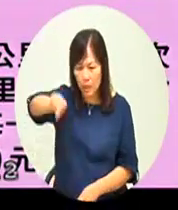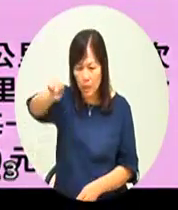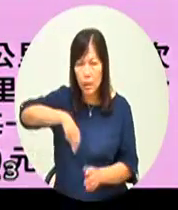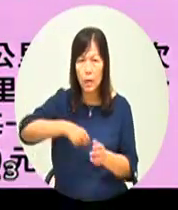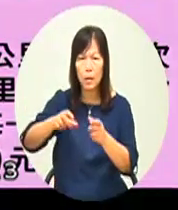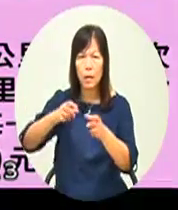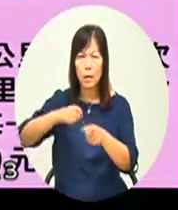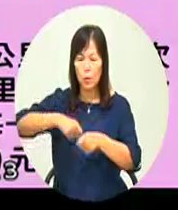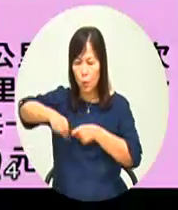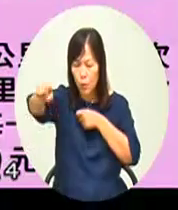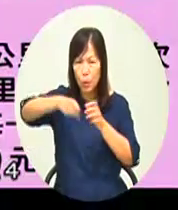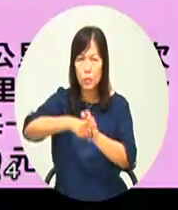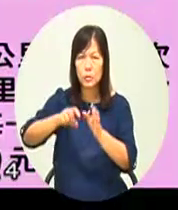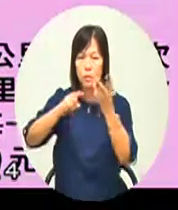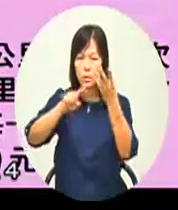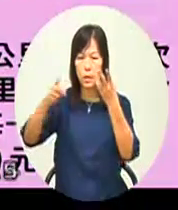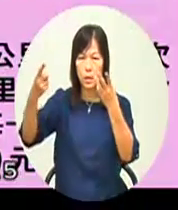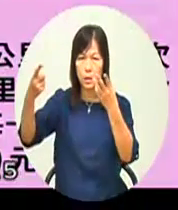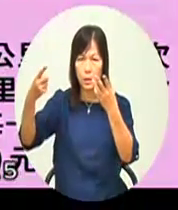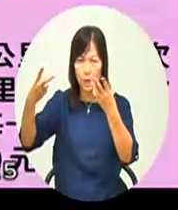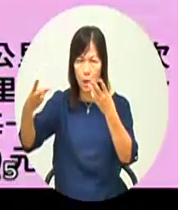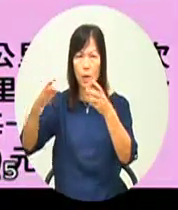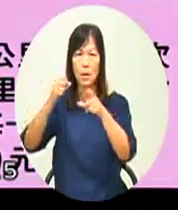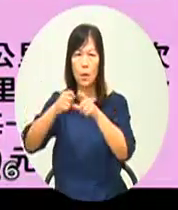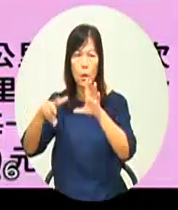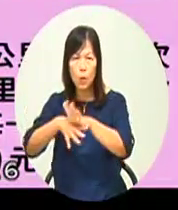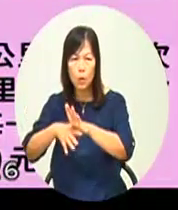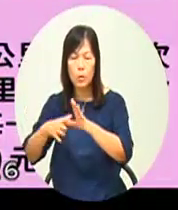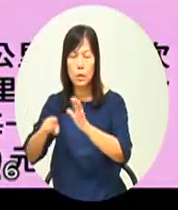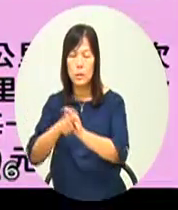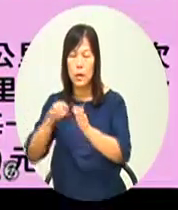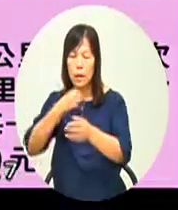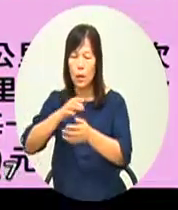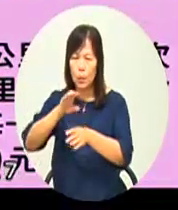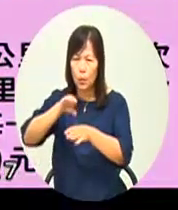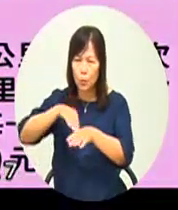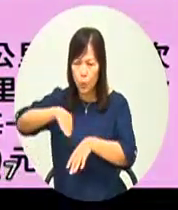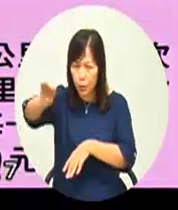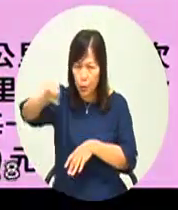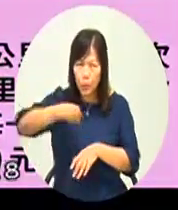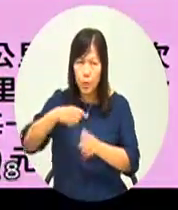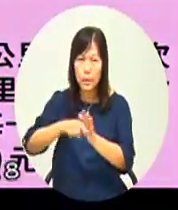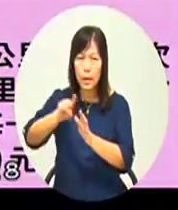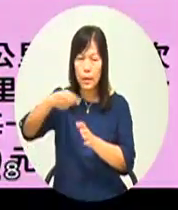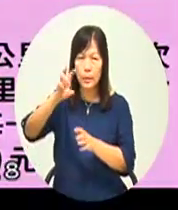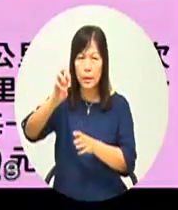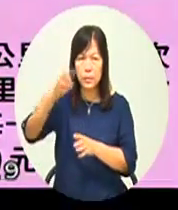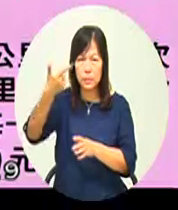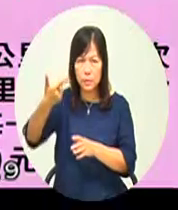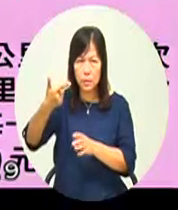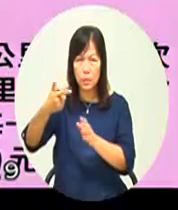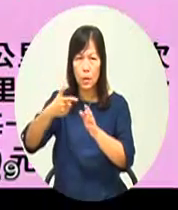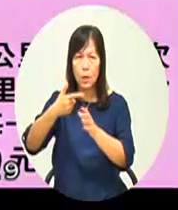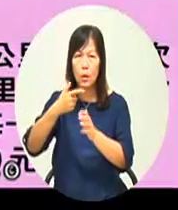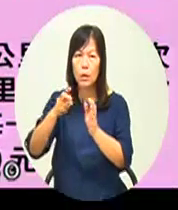程4.2公里，那行车次数136次，行驶的里